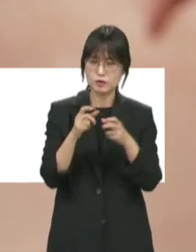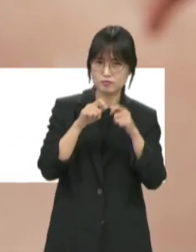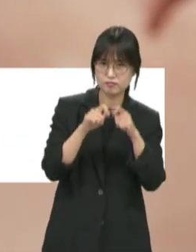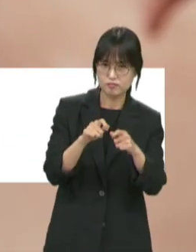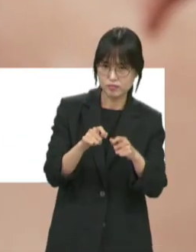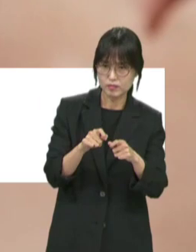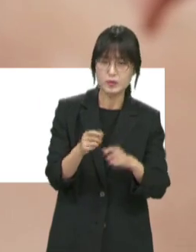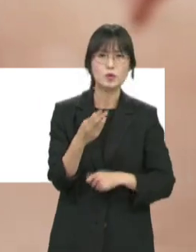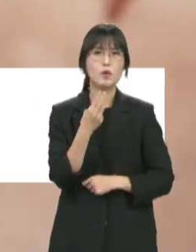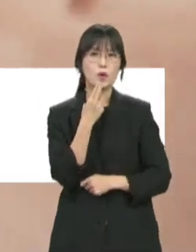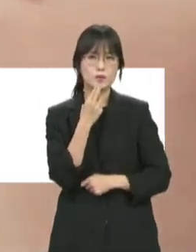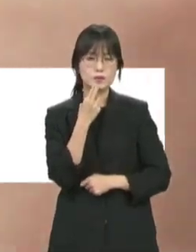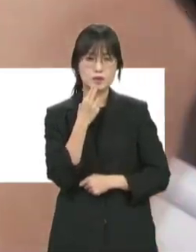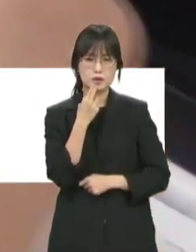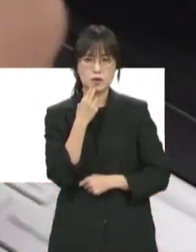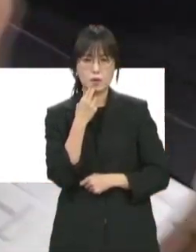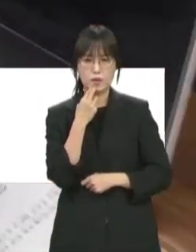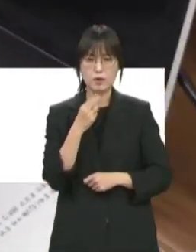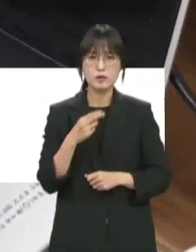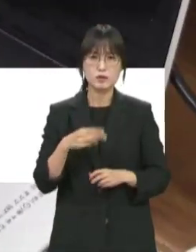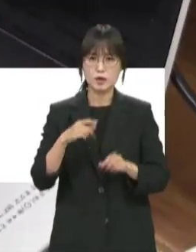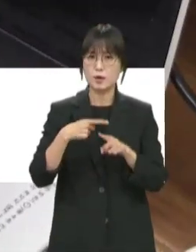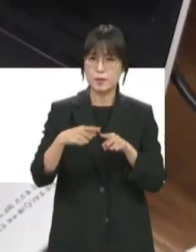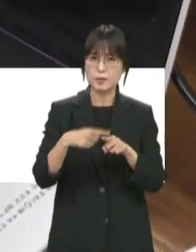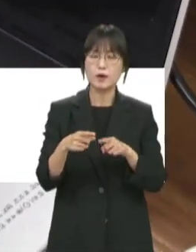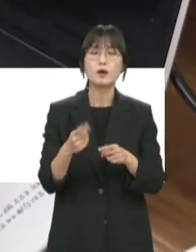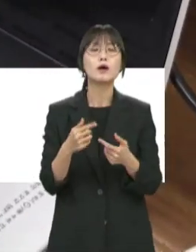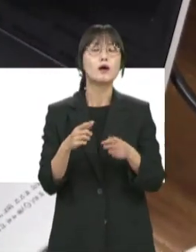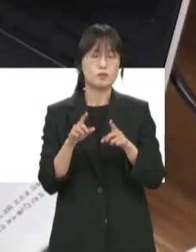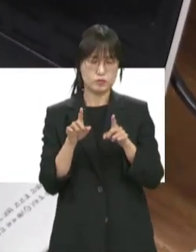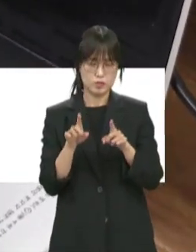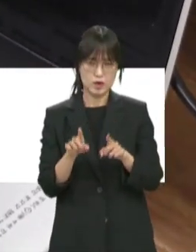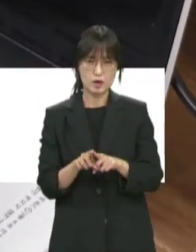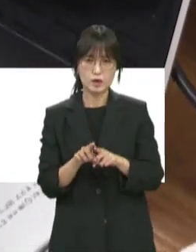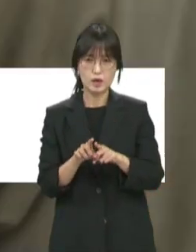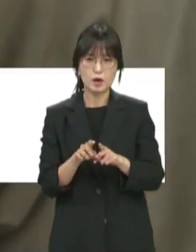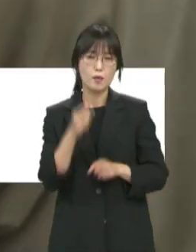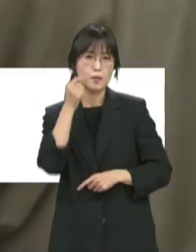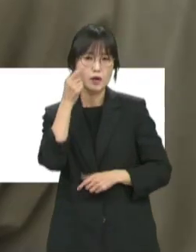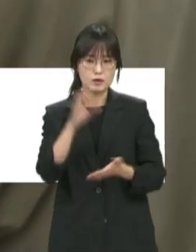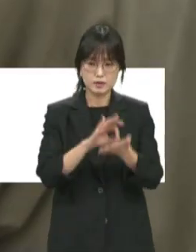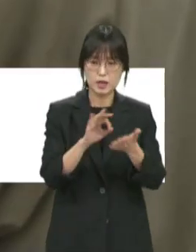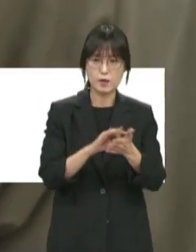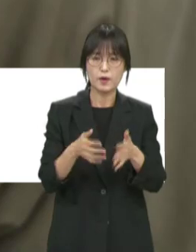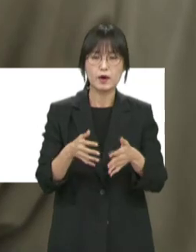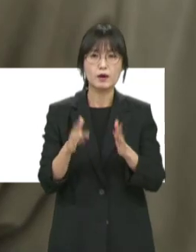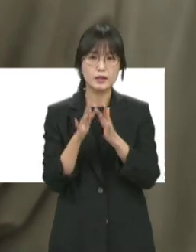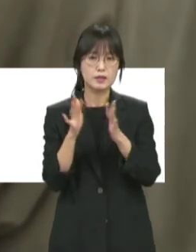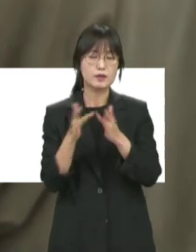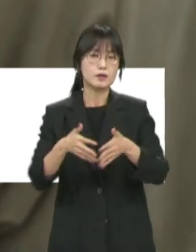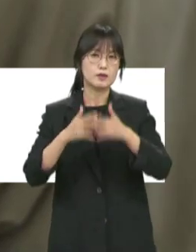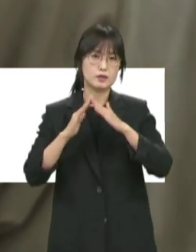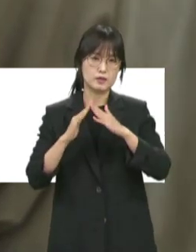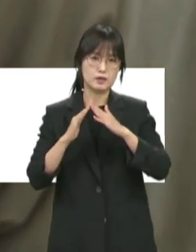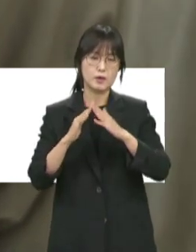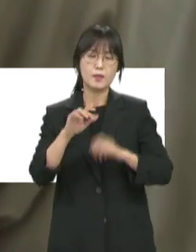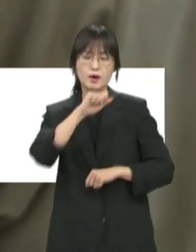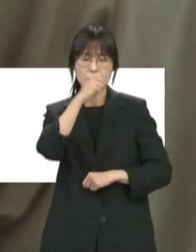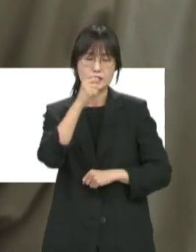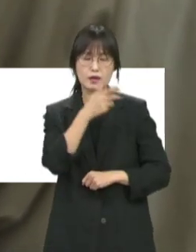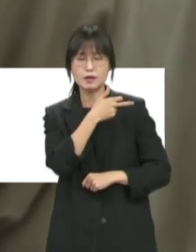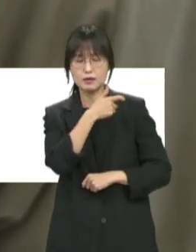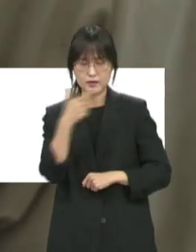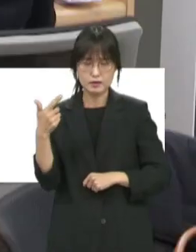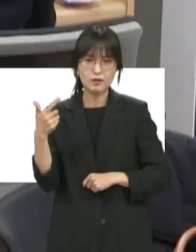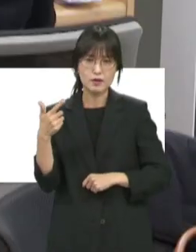예시한조차 나오지 않아 실체가 없다는 비판과 함께 월 구독료와 무선 인터넷망 설치 등 예산 소유가 클 것이라는